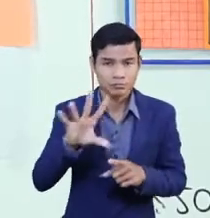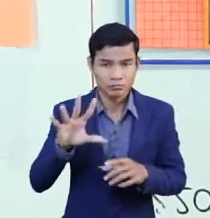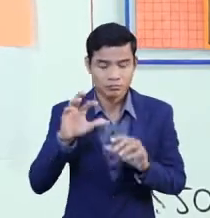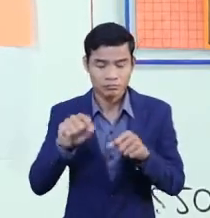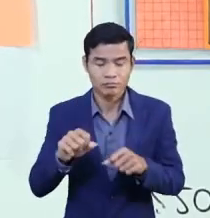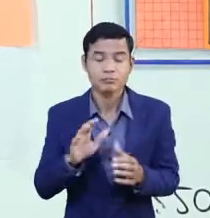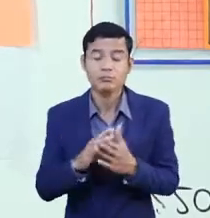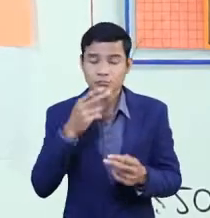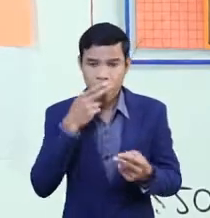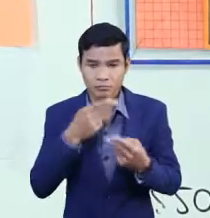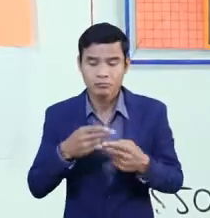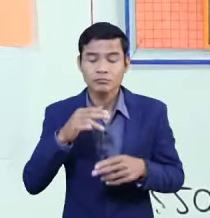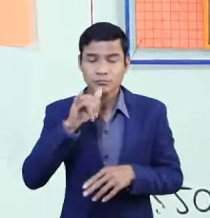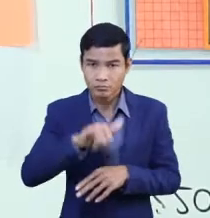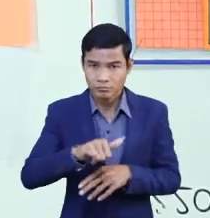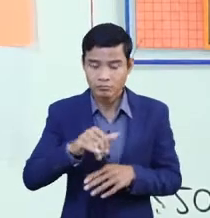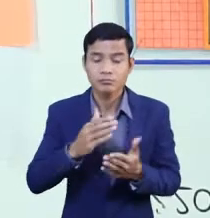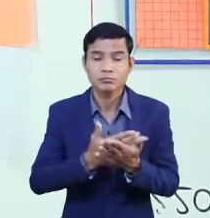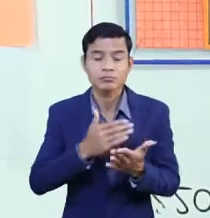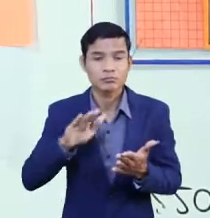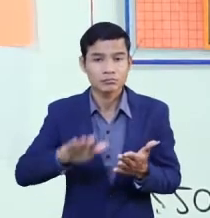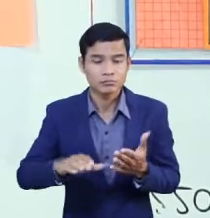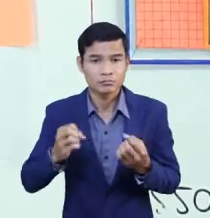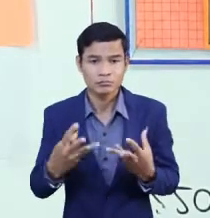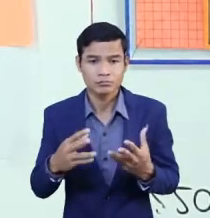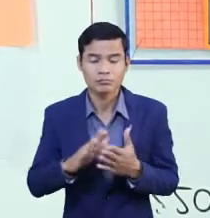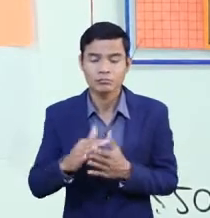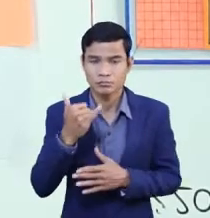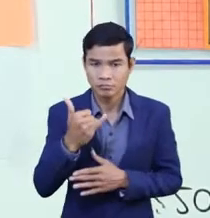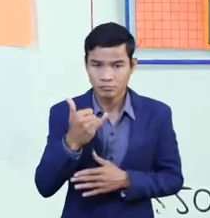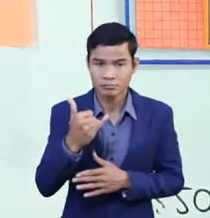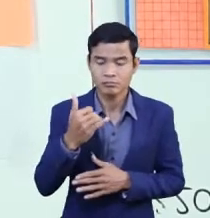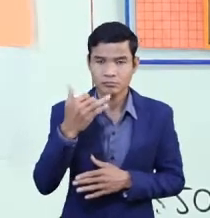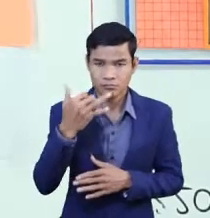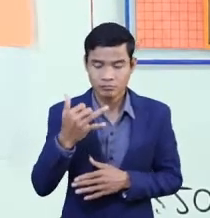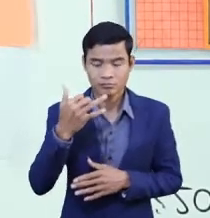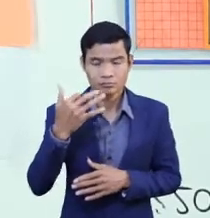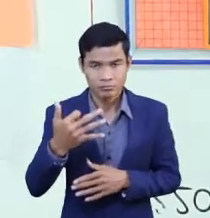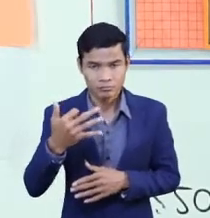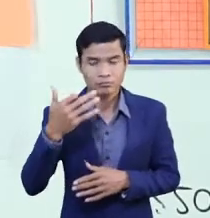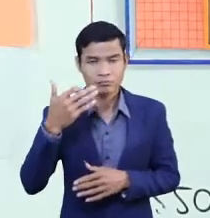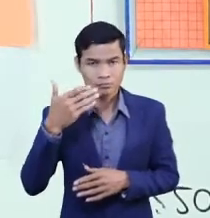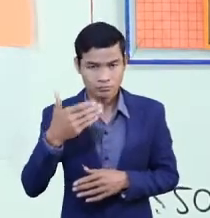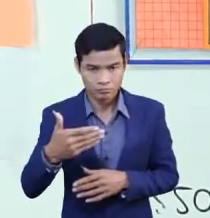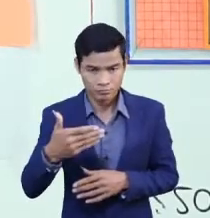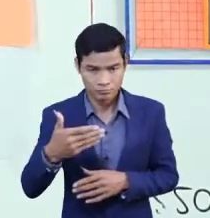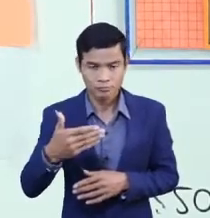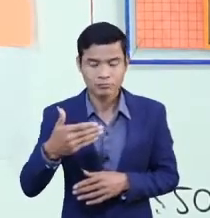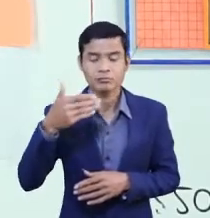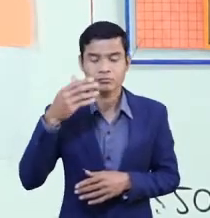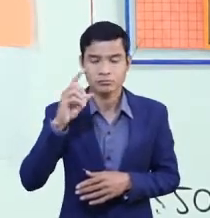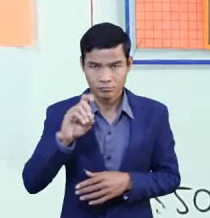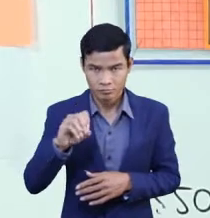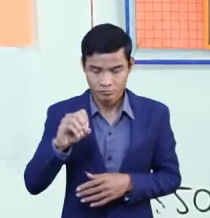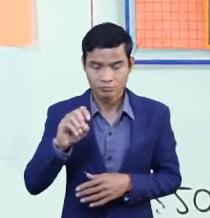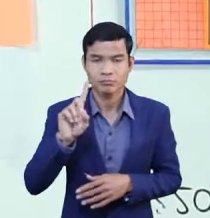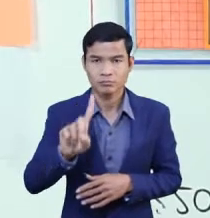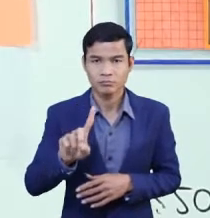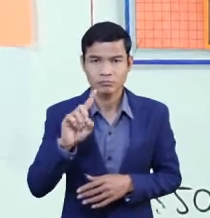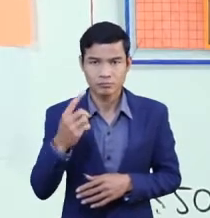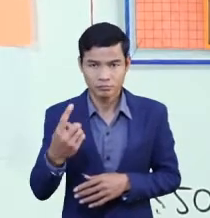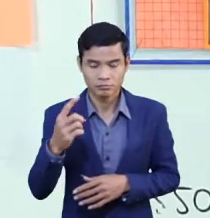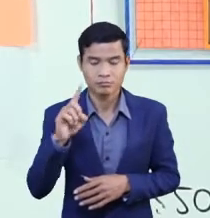ងឃើញចាចម្លើយនៅសល់តោះចាប់ដើមអញ្ចឹងយើងមាន6 7 8 9